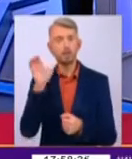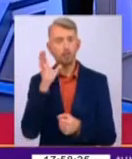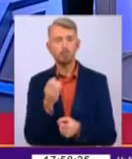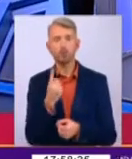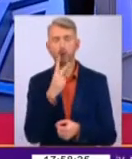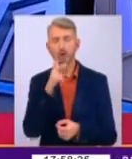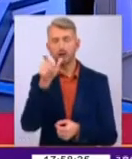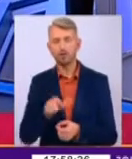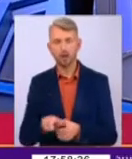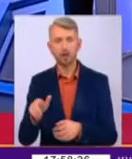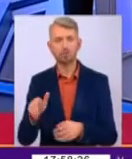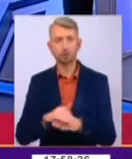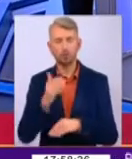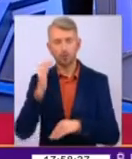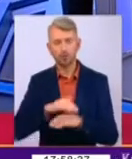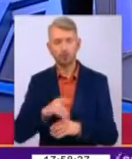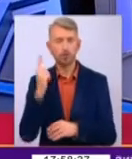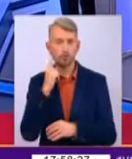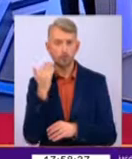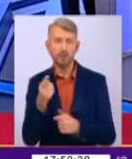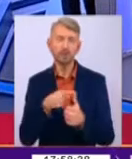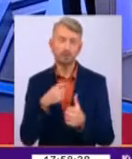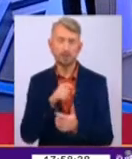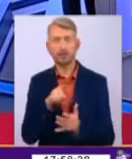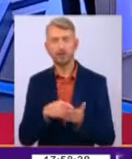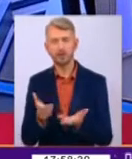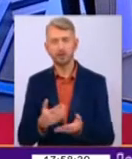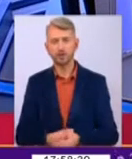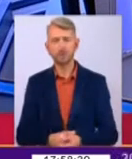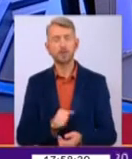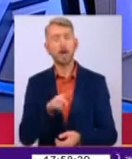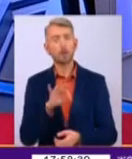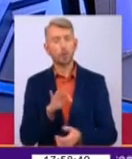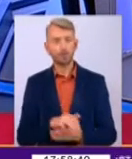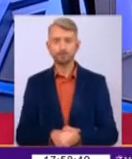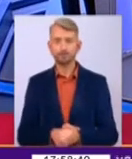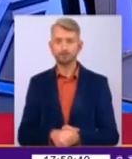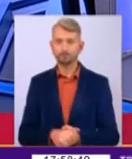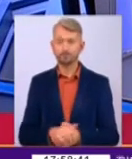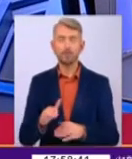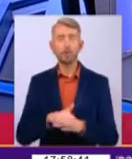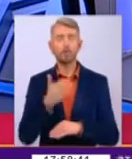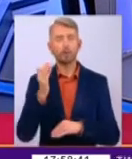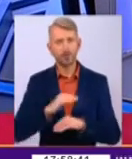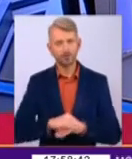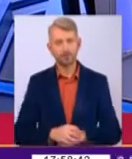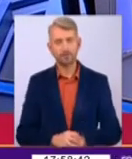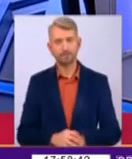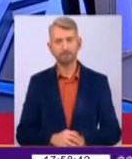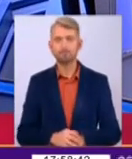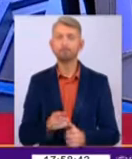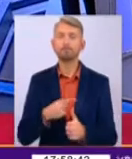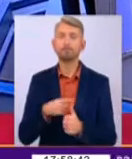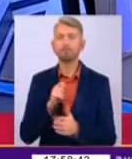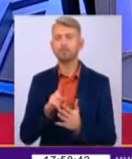ефіру. Доброго вечора, ми вас чуємо, як вас звуть та ваше питання. Алло. Так, алло. Доброго вечора. Доброго вечора. Як вас звуть та